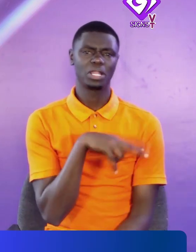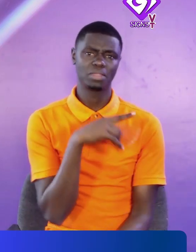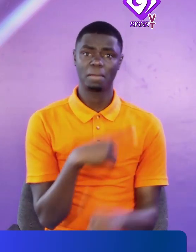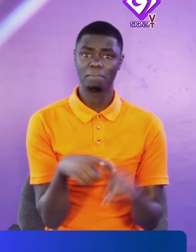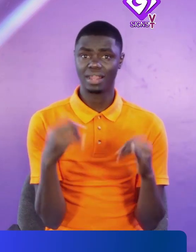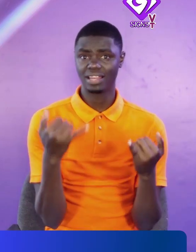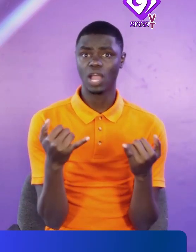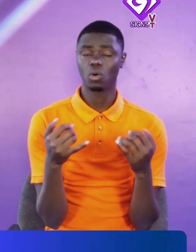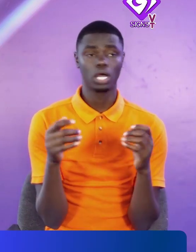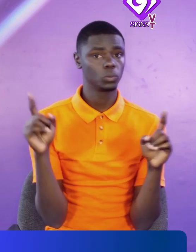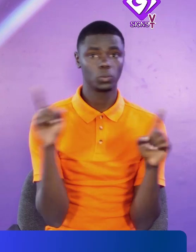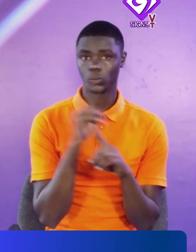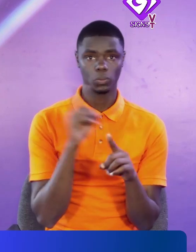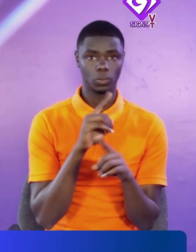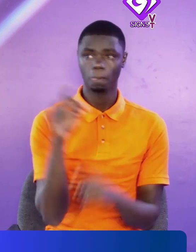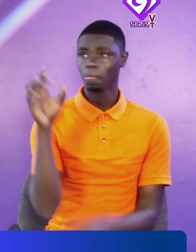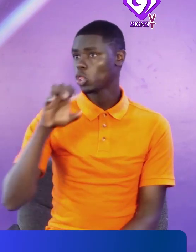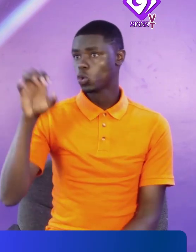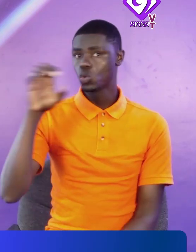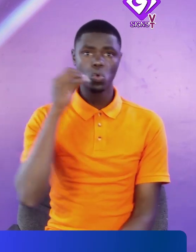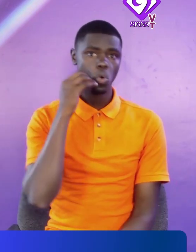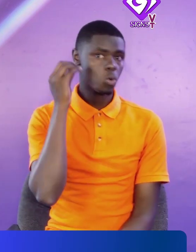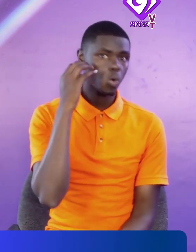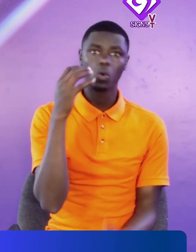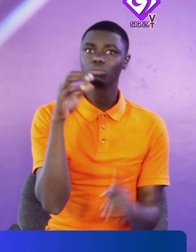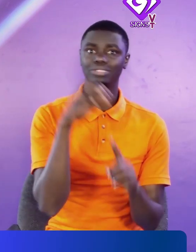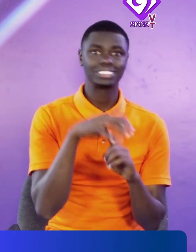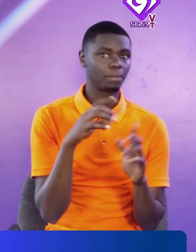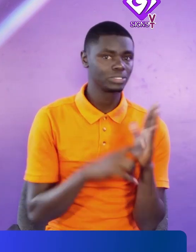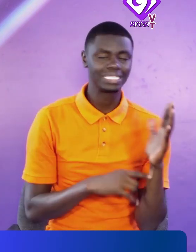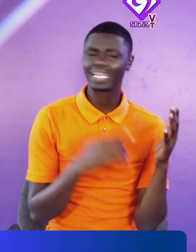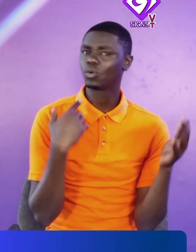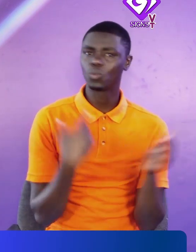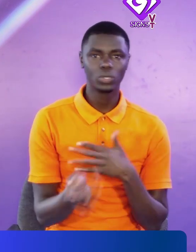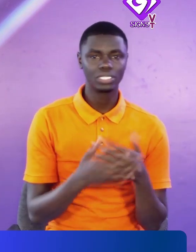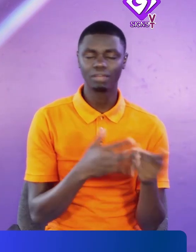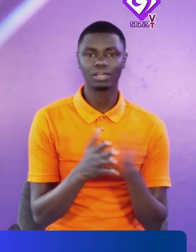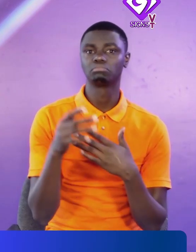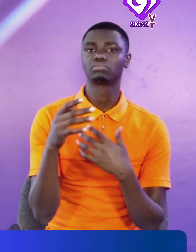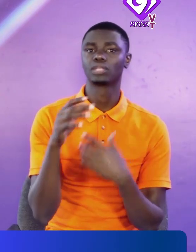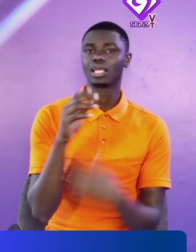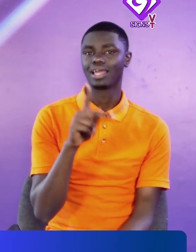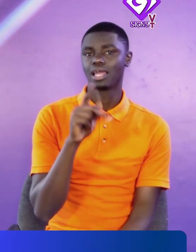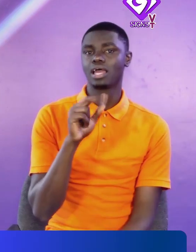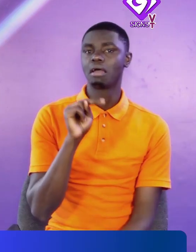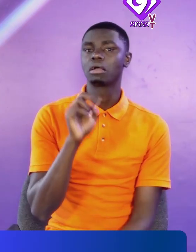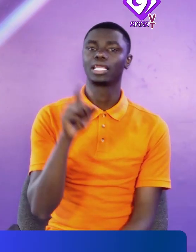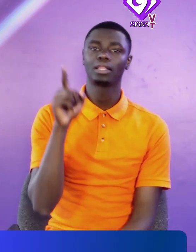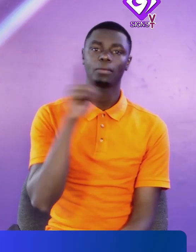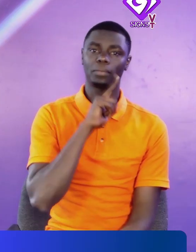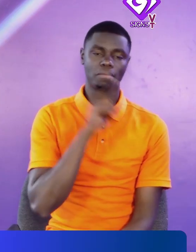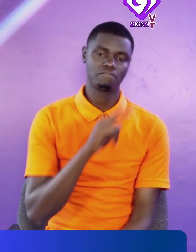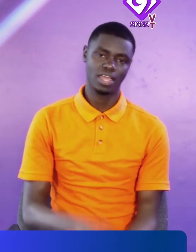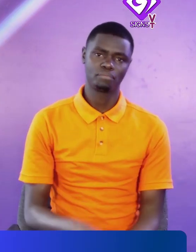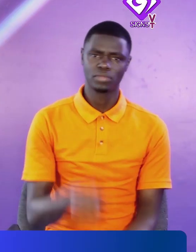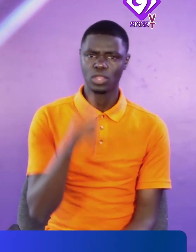Si Europe, si home, si Bundesliga, si champion. Yani Bayern iko karibu kuanza kuwa scary. Unakumbuka ile Bayern ya Hans